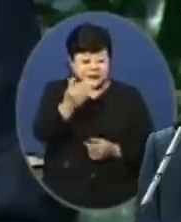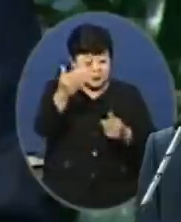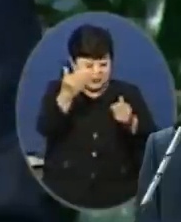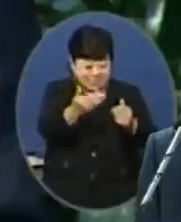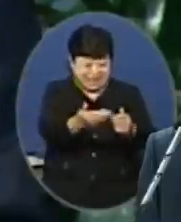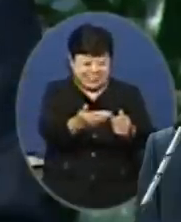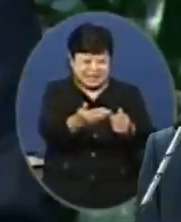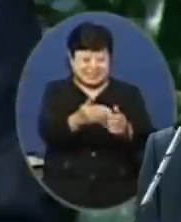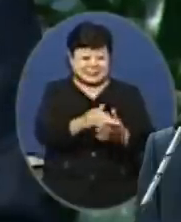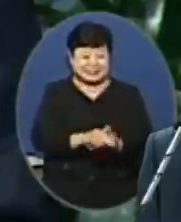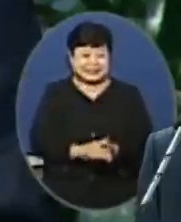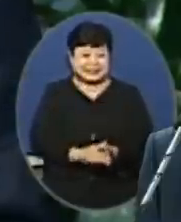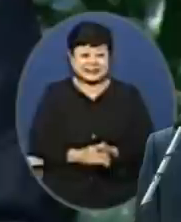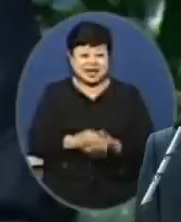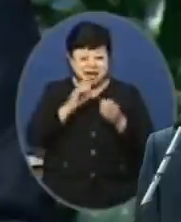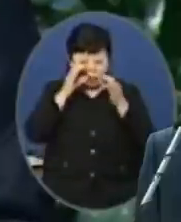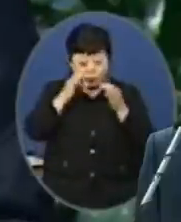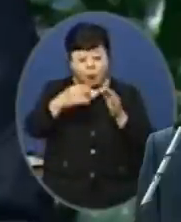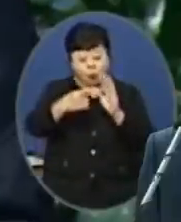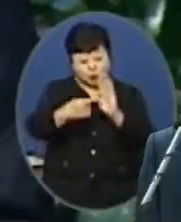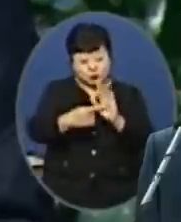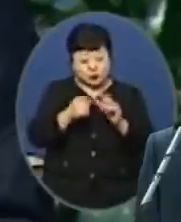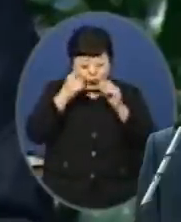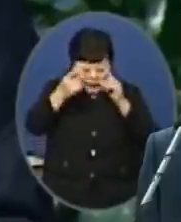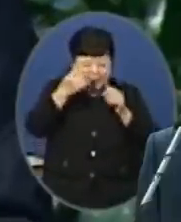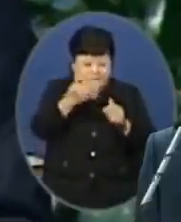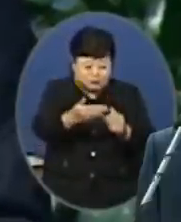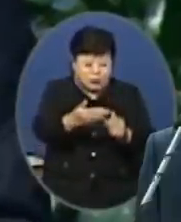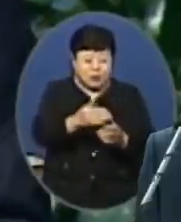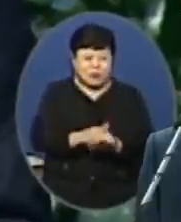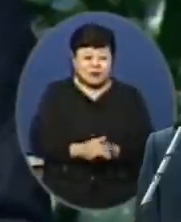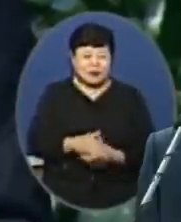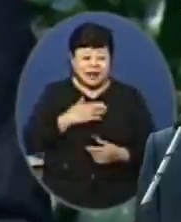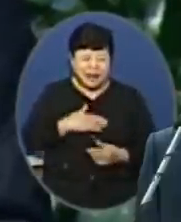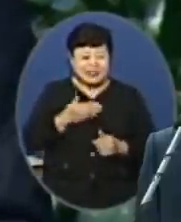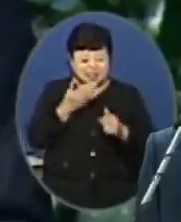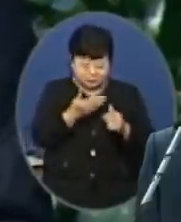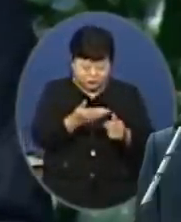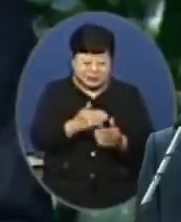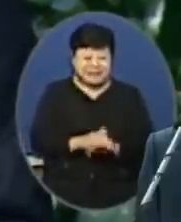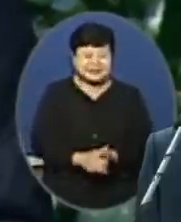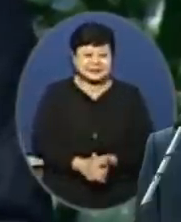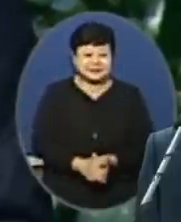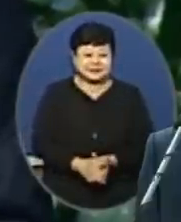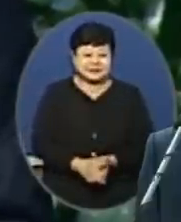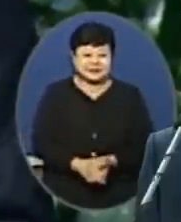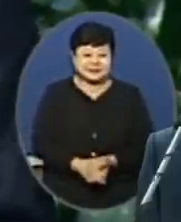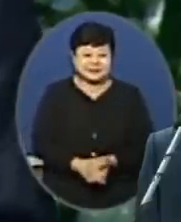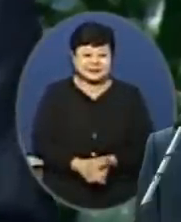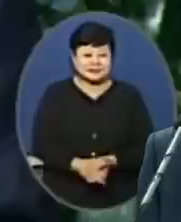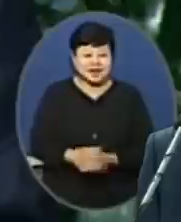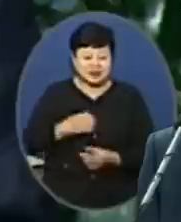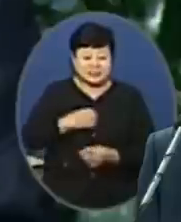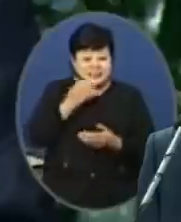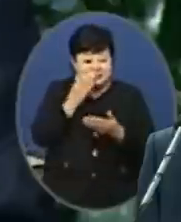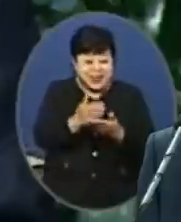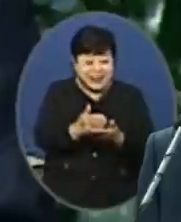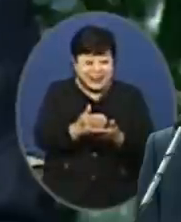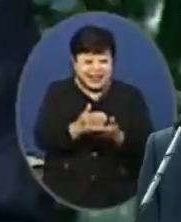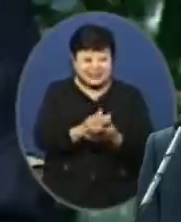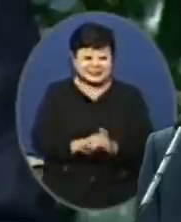여러분에게 보여주고 깨닫게 해주고 알게 해주실 것이라는 것입니다. 걱정하지 말라는